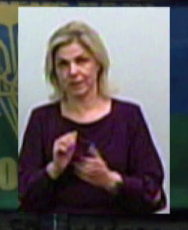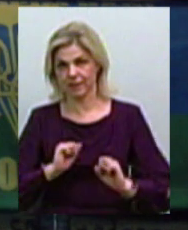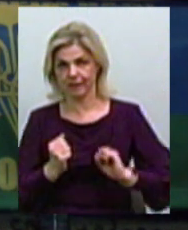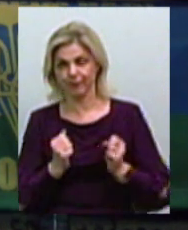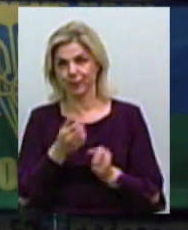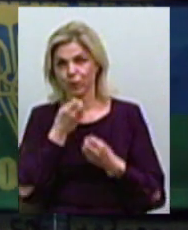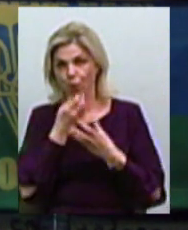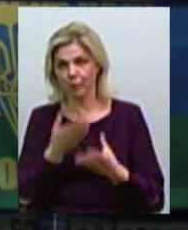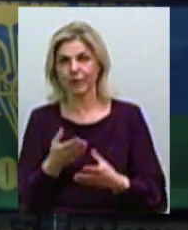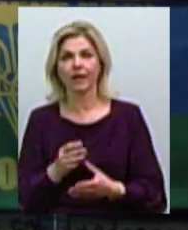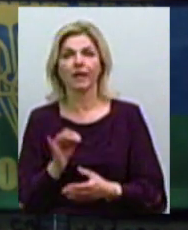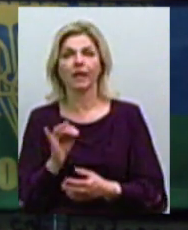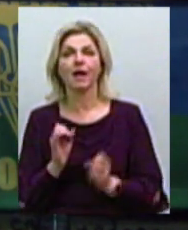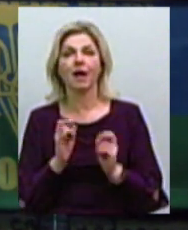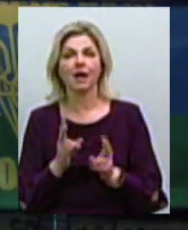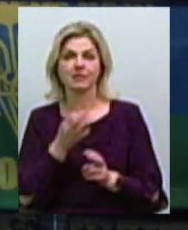таке